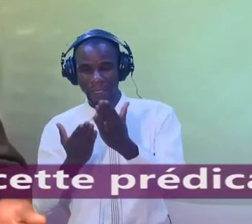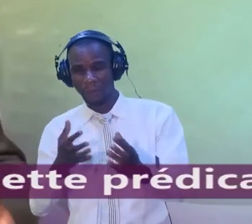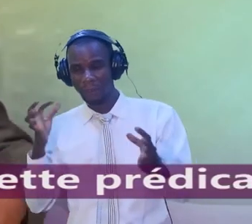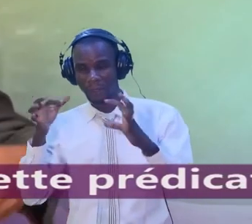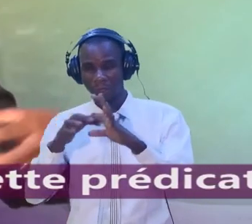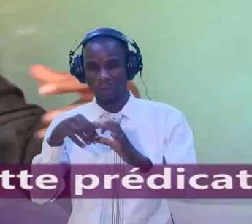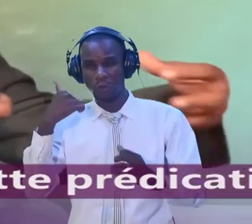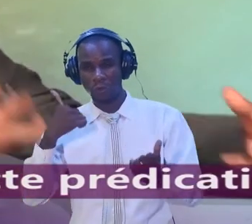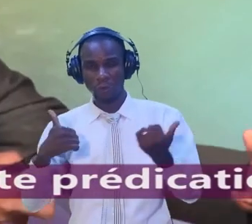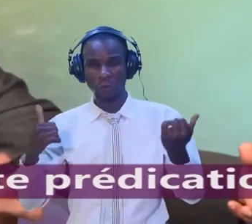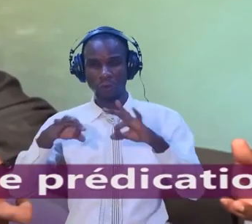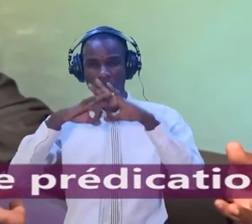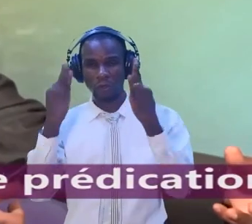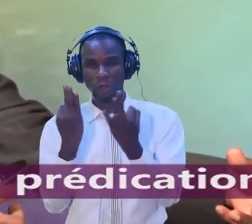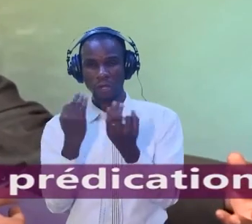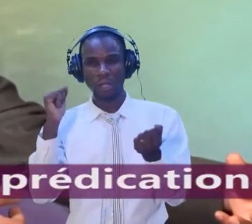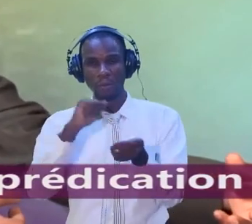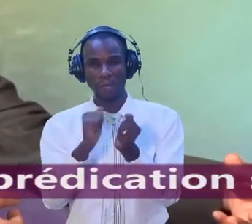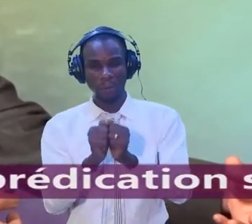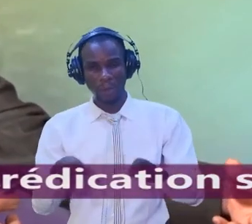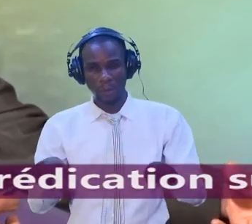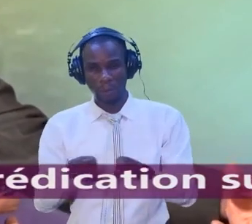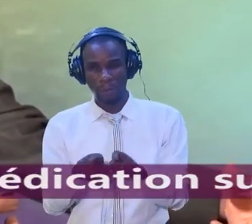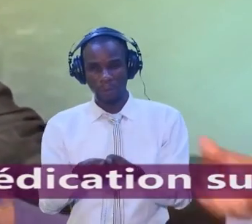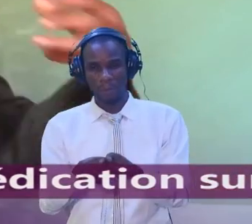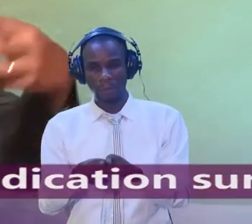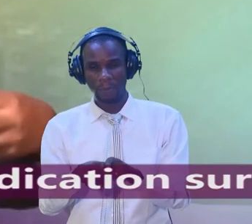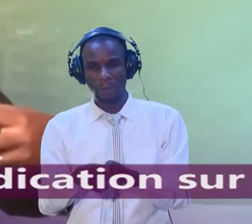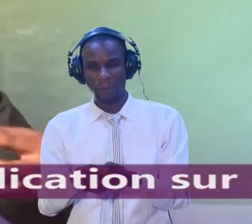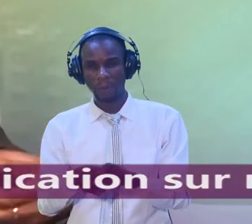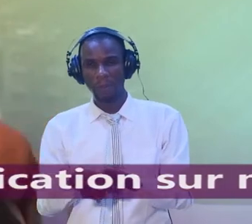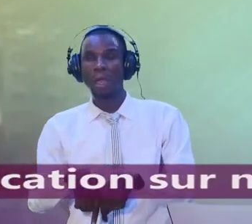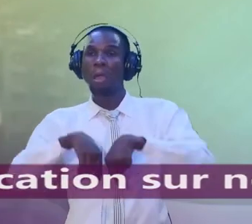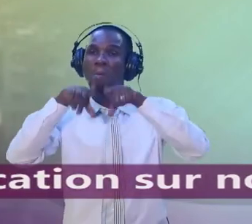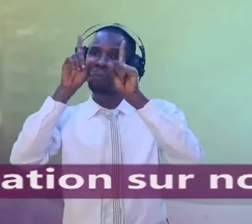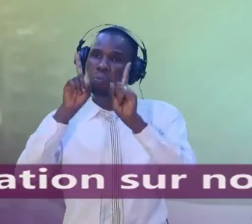mbalimbali zinaleta shida katika maisha ya watu na tabia za wanadamu